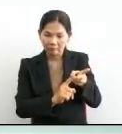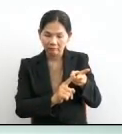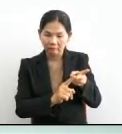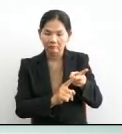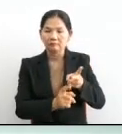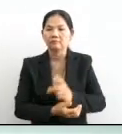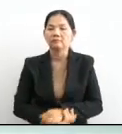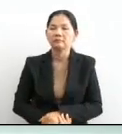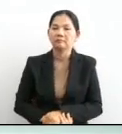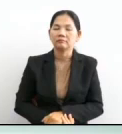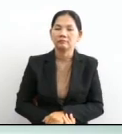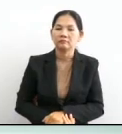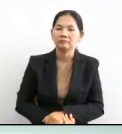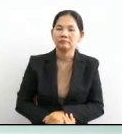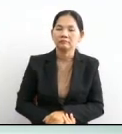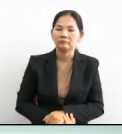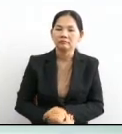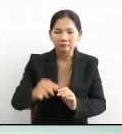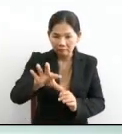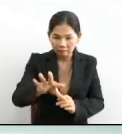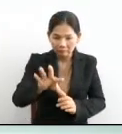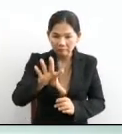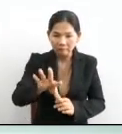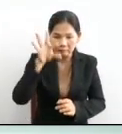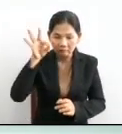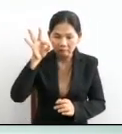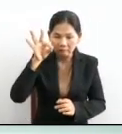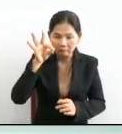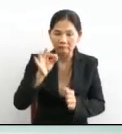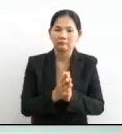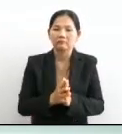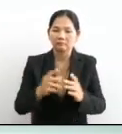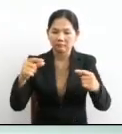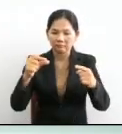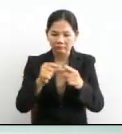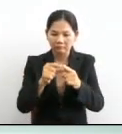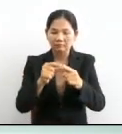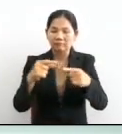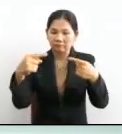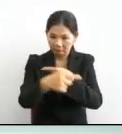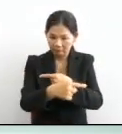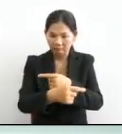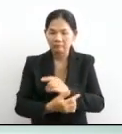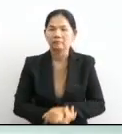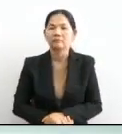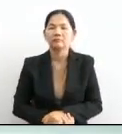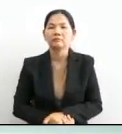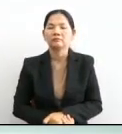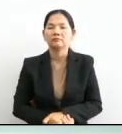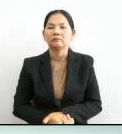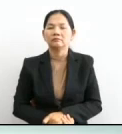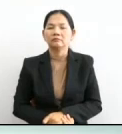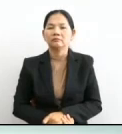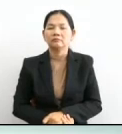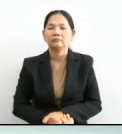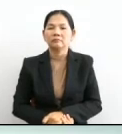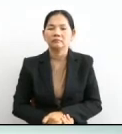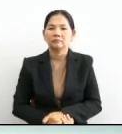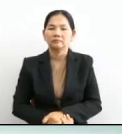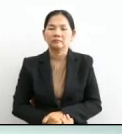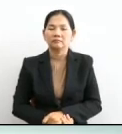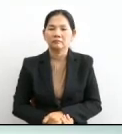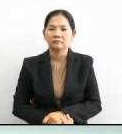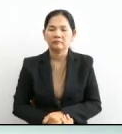chà tí pì chấm tí pì cái con rộp ấy cái con chà cứ rộp bắt để sạp chà chấm nè cứ sơ xây cái lại ní ai con mình tạch máu